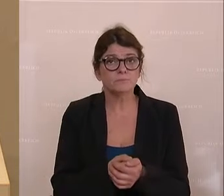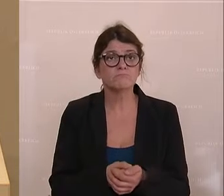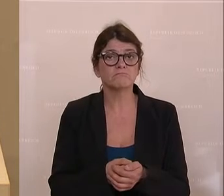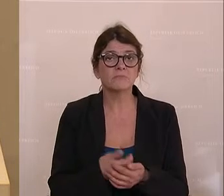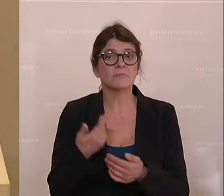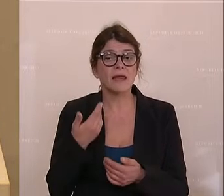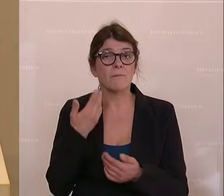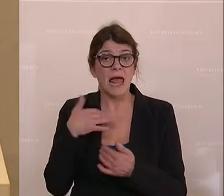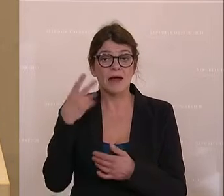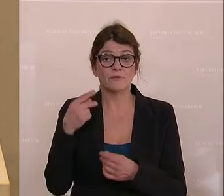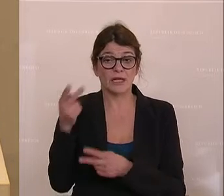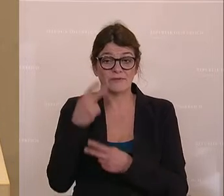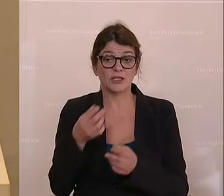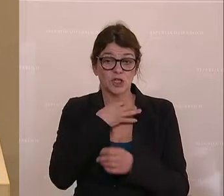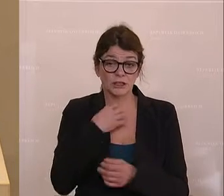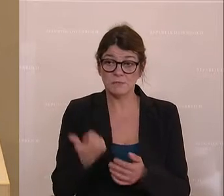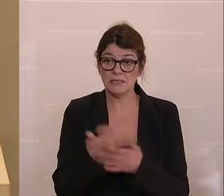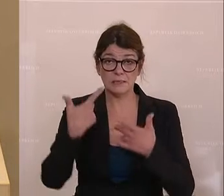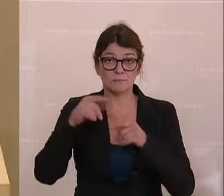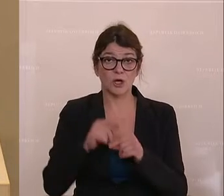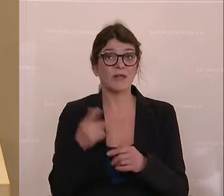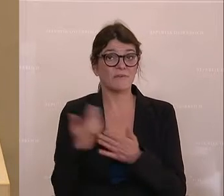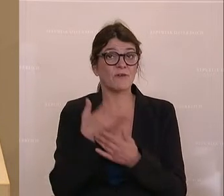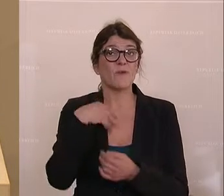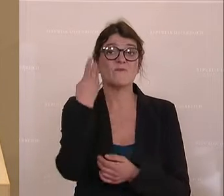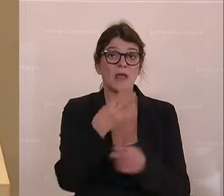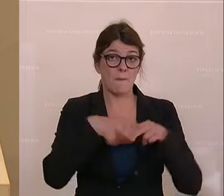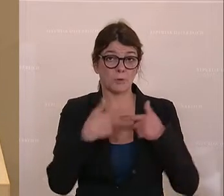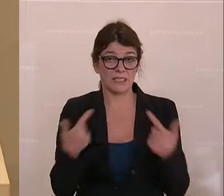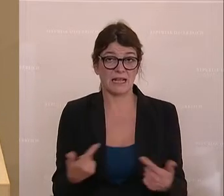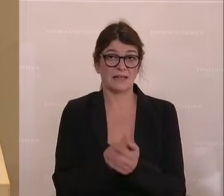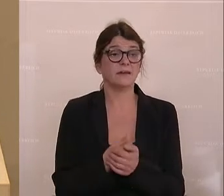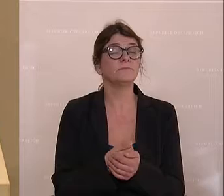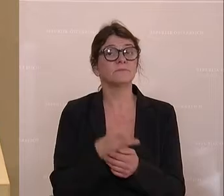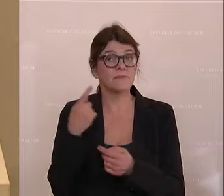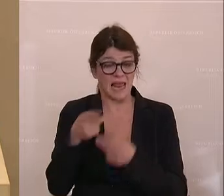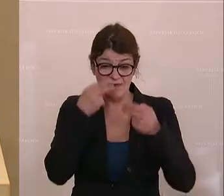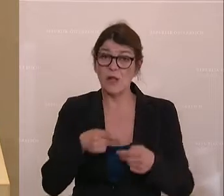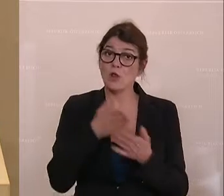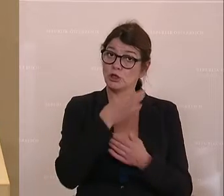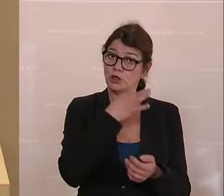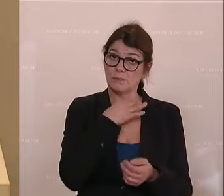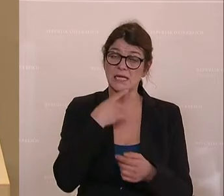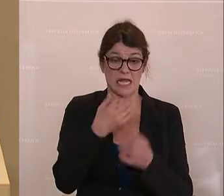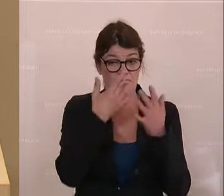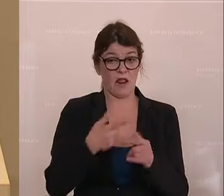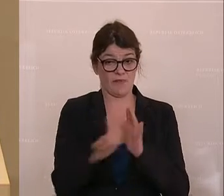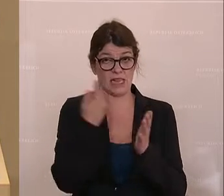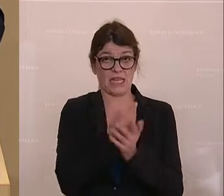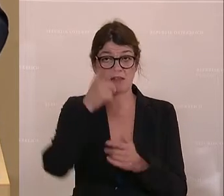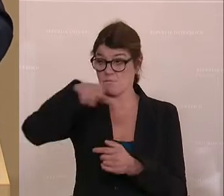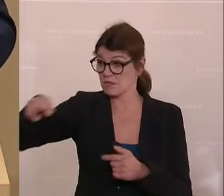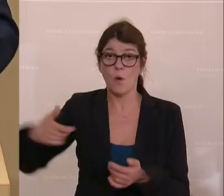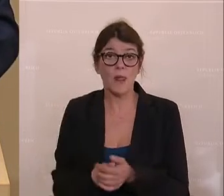der gewichteten Stimme. Das bedeutet, dass die Vertretung von nur 4 Bundesländern durch die Gewichtung der Stimme, nämlich die Anzahl der vertretenen